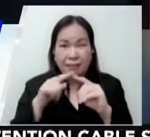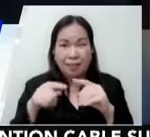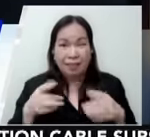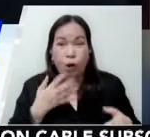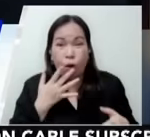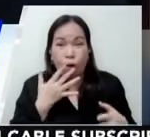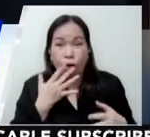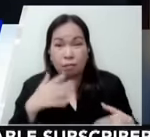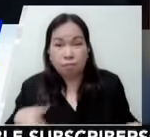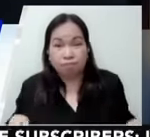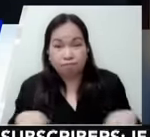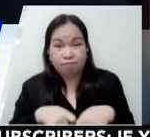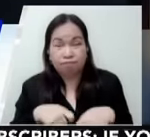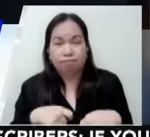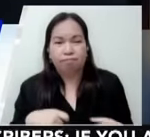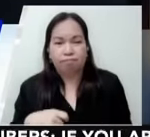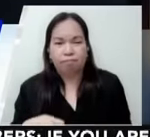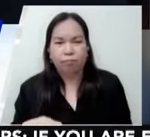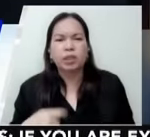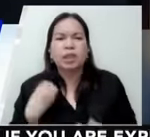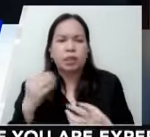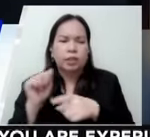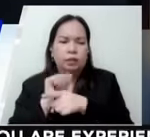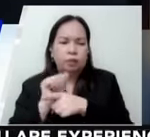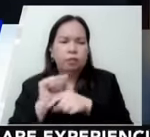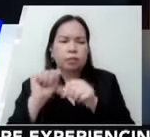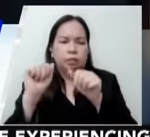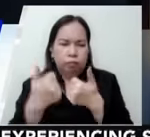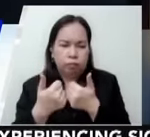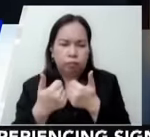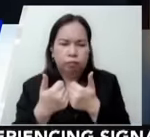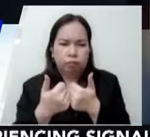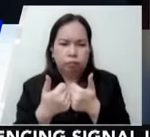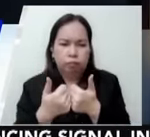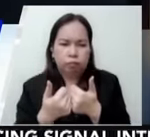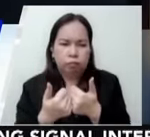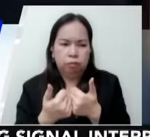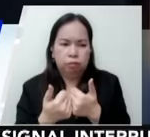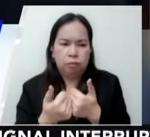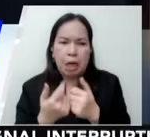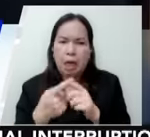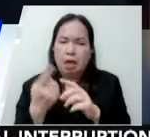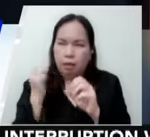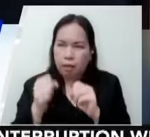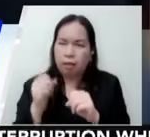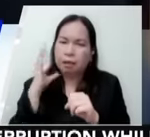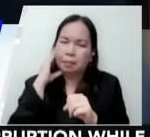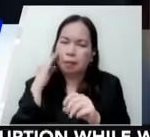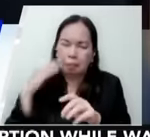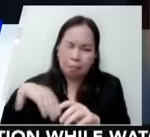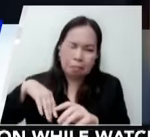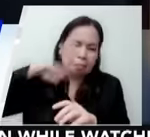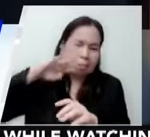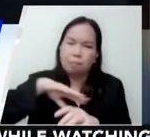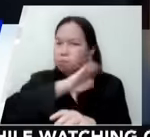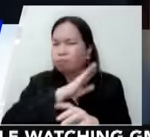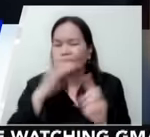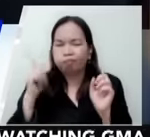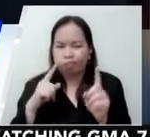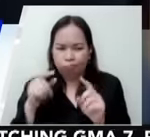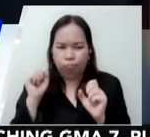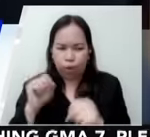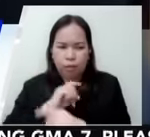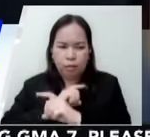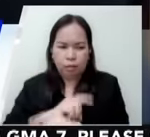mahasa po yung mga bata sa depensa, sa bigat ng sipa na pagdating po sa tournament mas nasasanay po sila